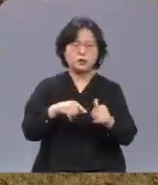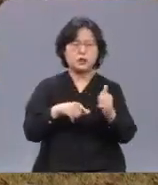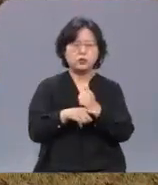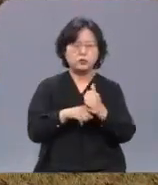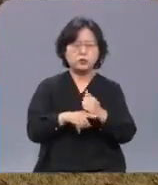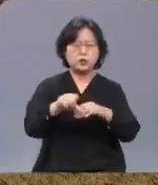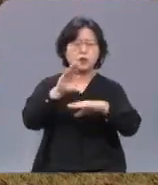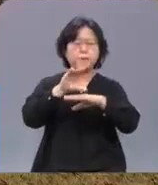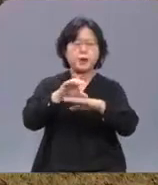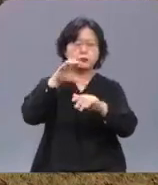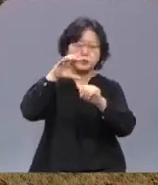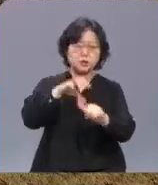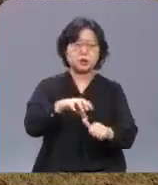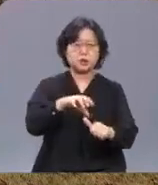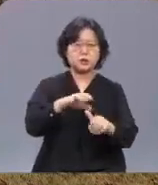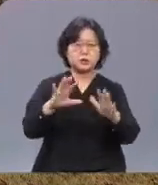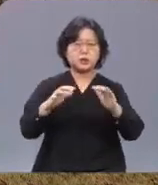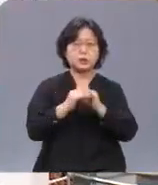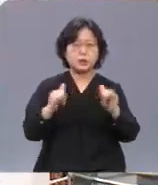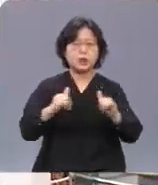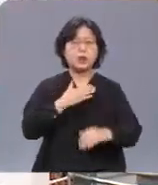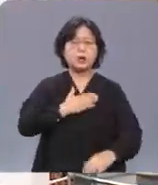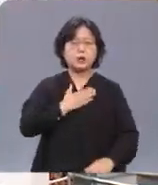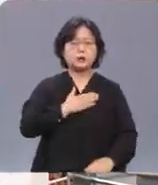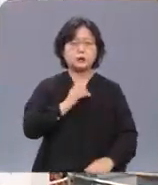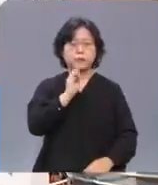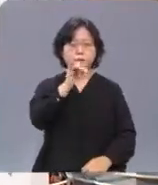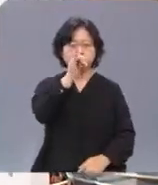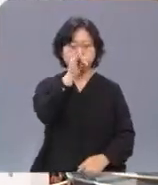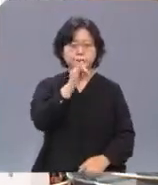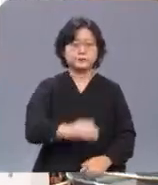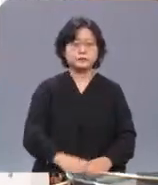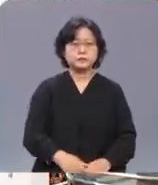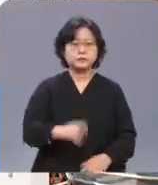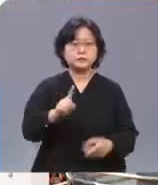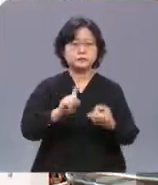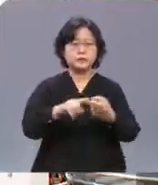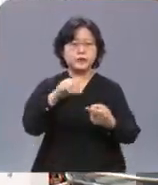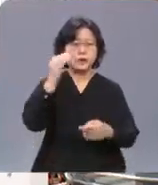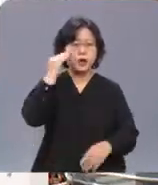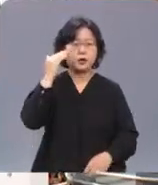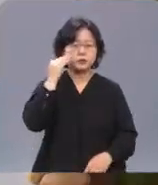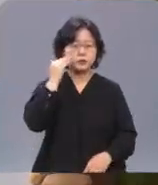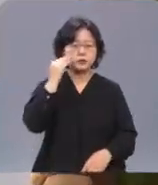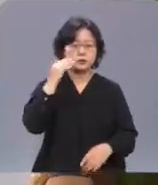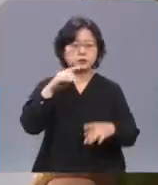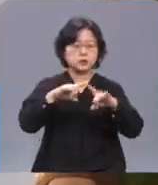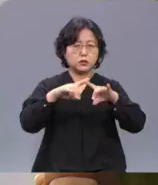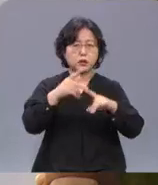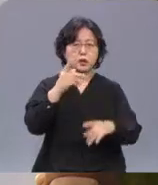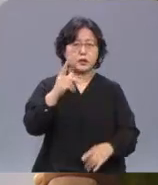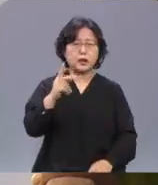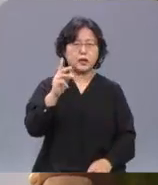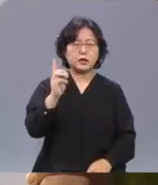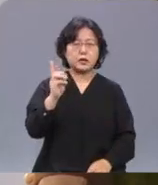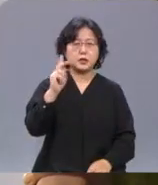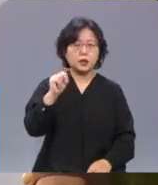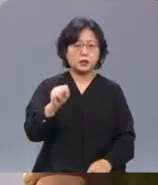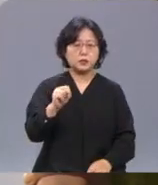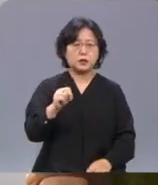언론 장악이라는 것을 국민은 알고 있다고 주장했습니다. 이에 앞서 한전 KTN은 어제 이사회를